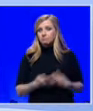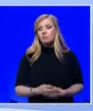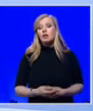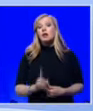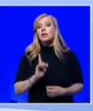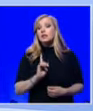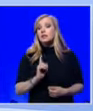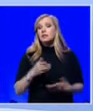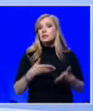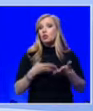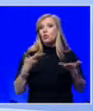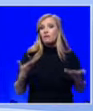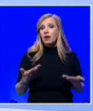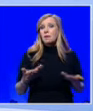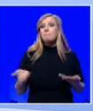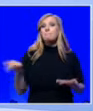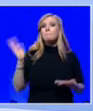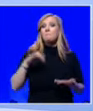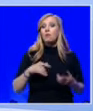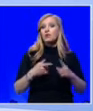Сега, затова и като че ли